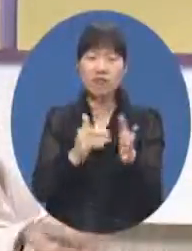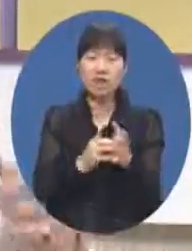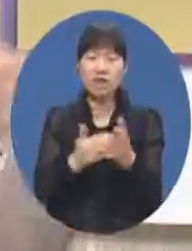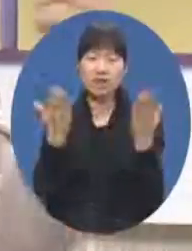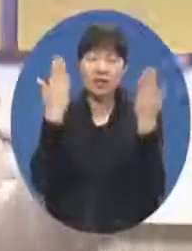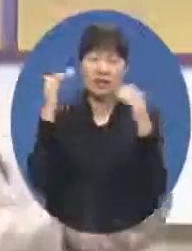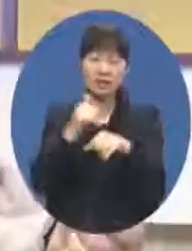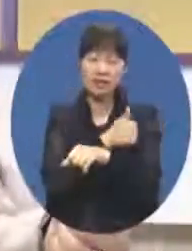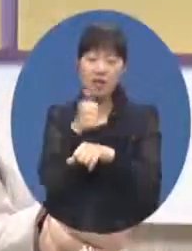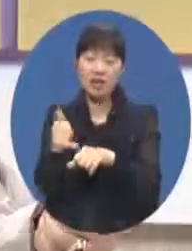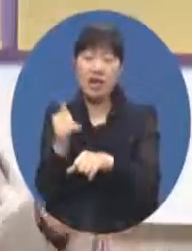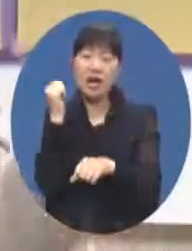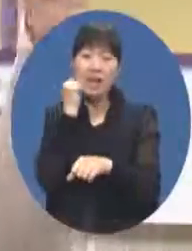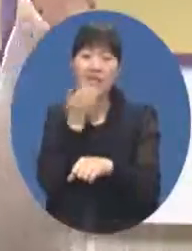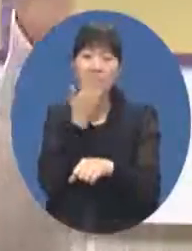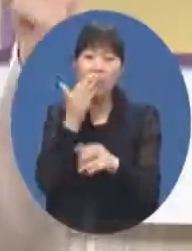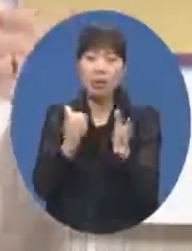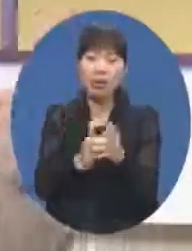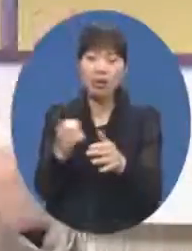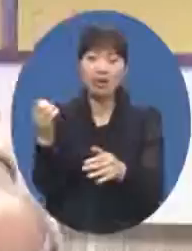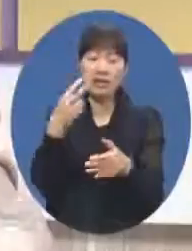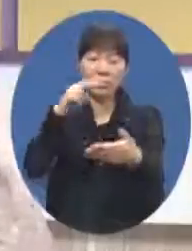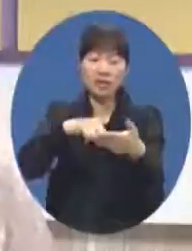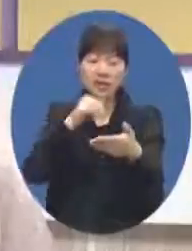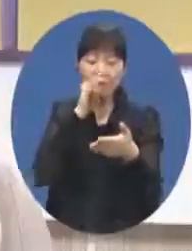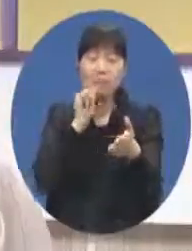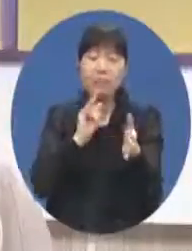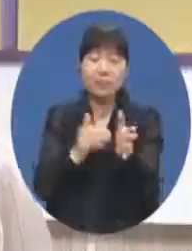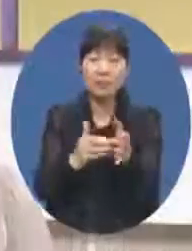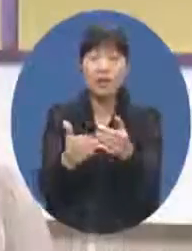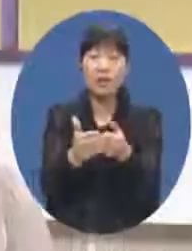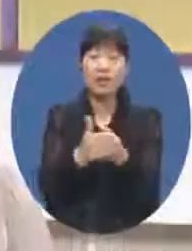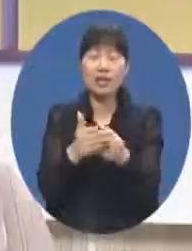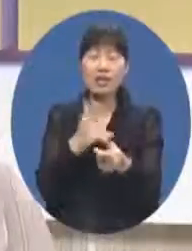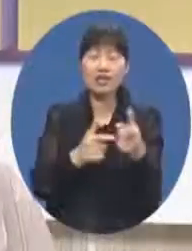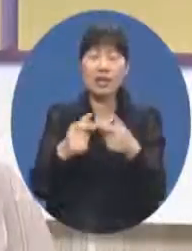지나가면서 간식을 먹으면서 자꾸 읽게 되죠. 예, 그래서 훨씬 더 자극이 될 수 있습니다.